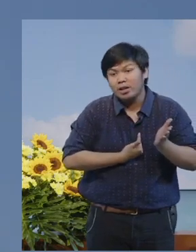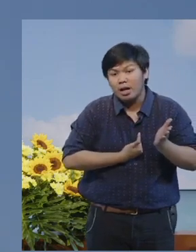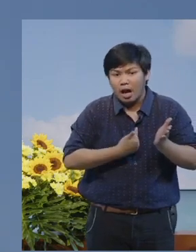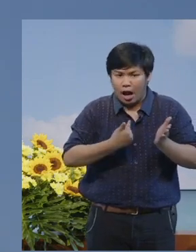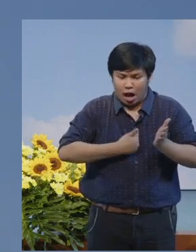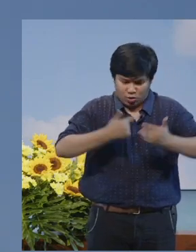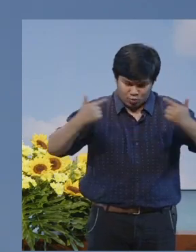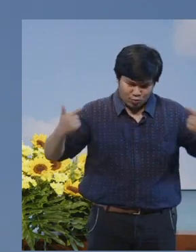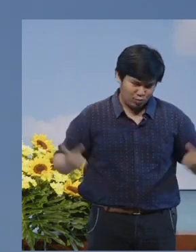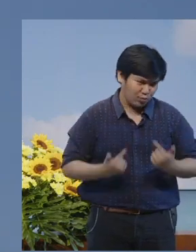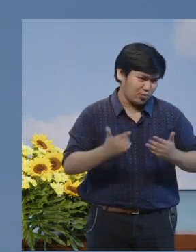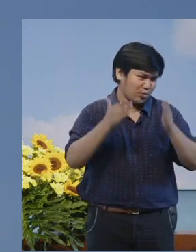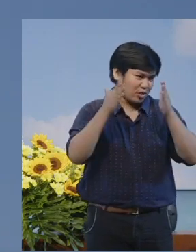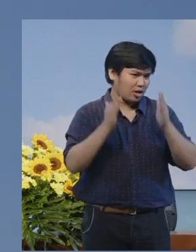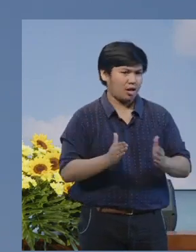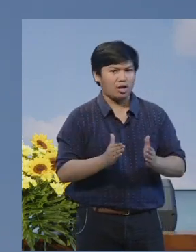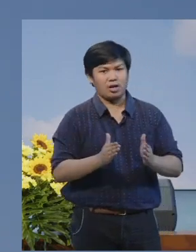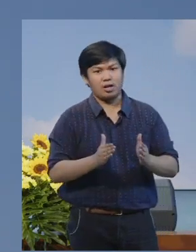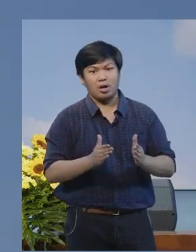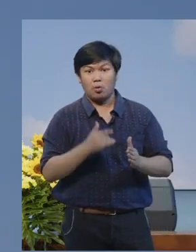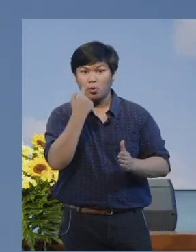isang makasalanan.